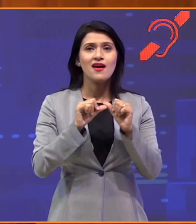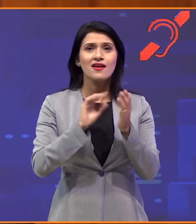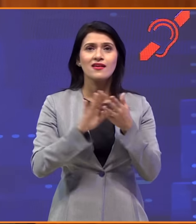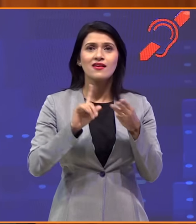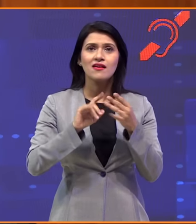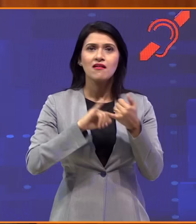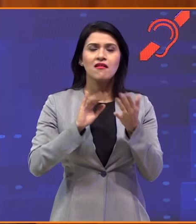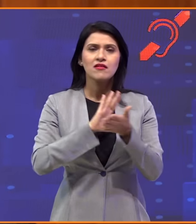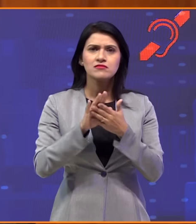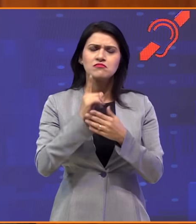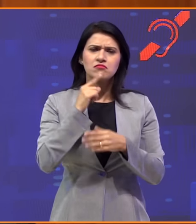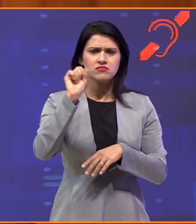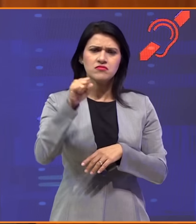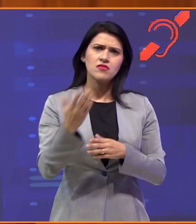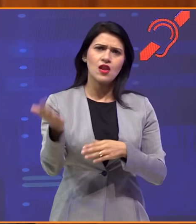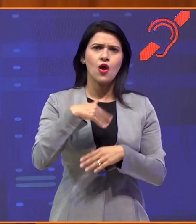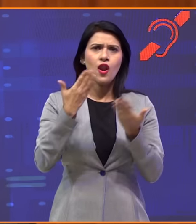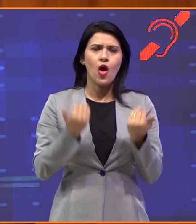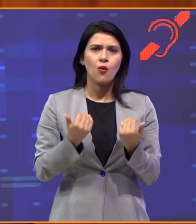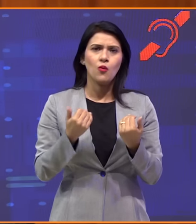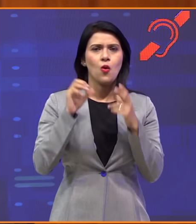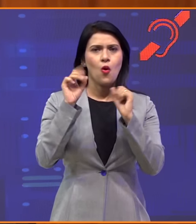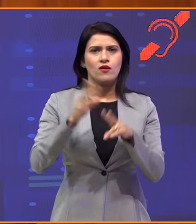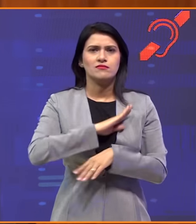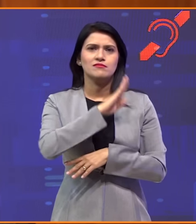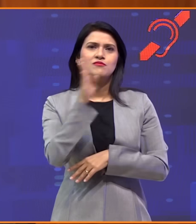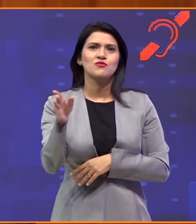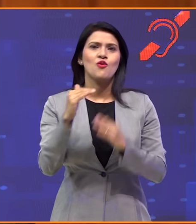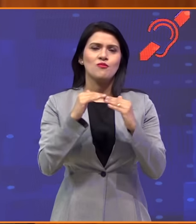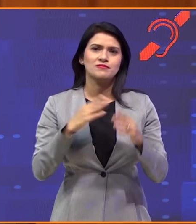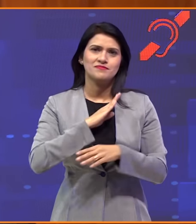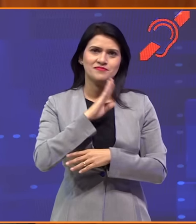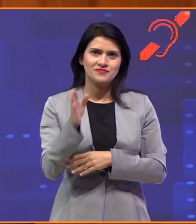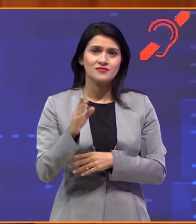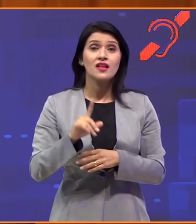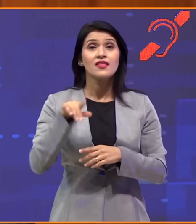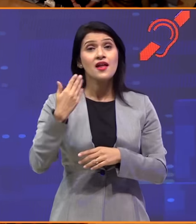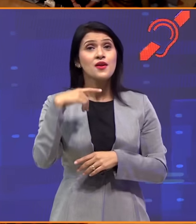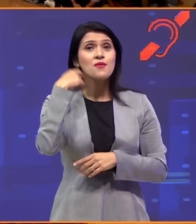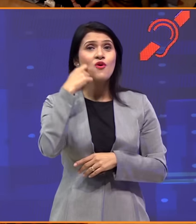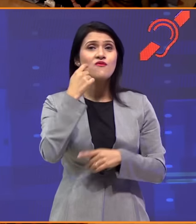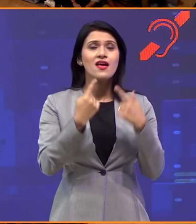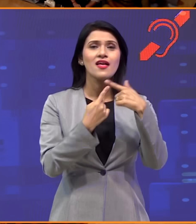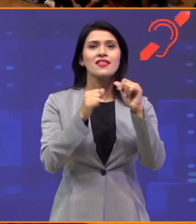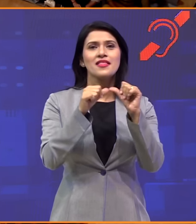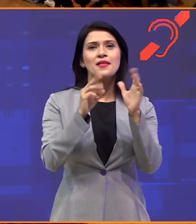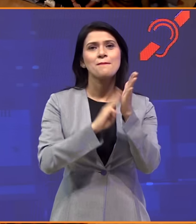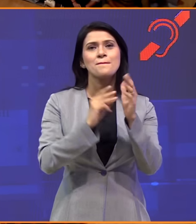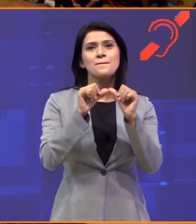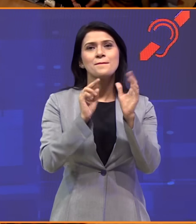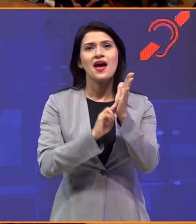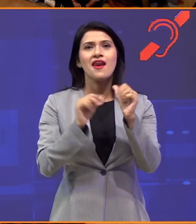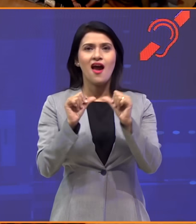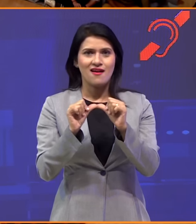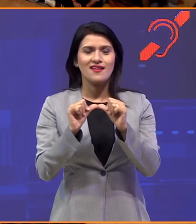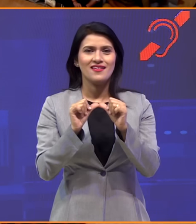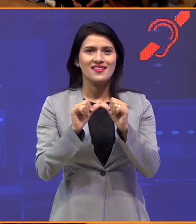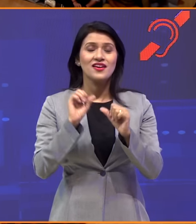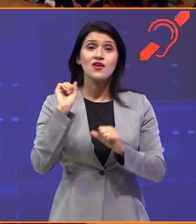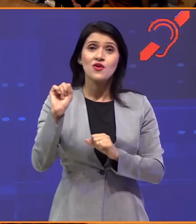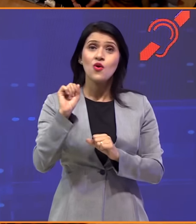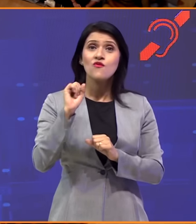और मैं उनके घर चला गया और उसके बाद फिर उन्होंने तमन्ना फिल्म में मुझे रोल भी दिया पूजा भट्ट प्रोडक्शन की